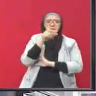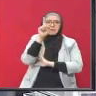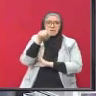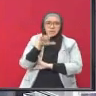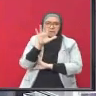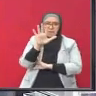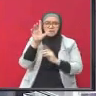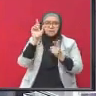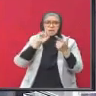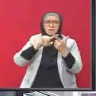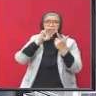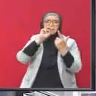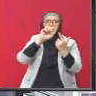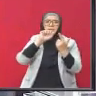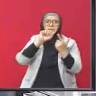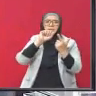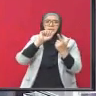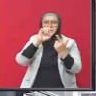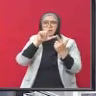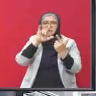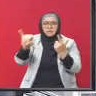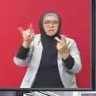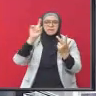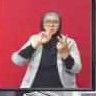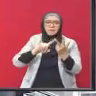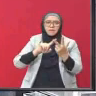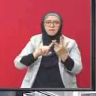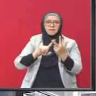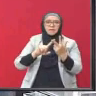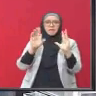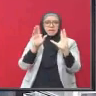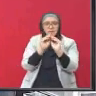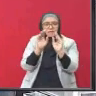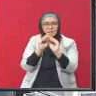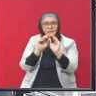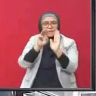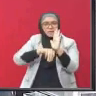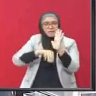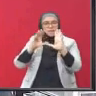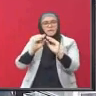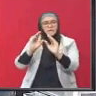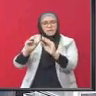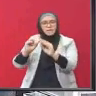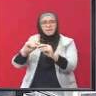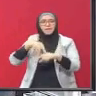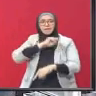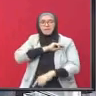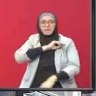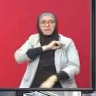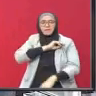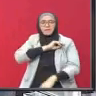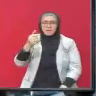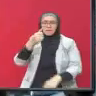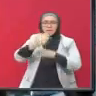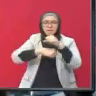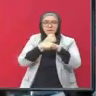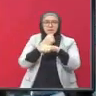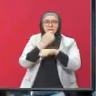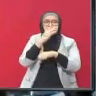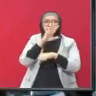dan juga mini-mini masyarakat cuma menteri sejak tahun 1957 dan sebagainya masih